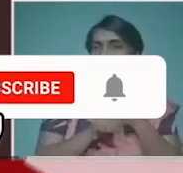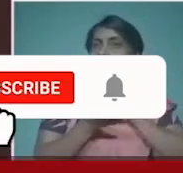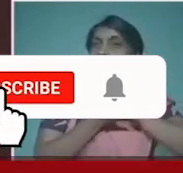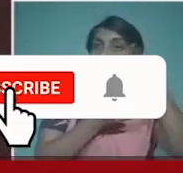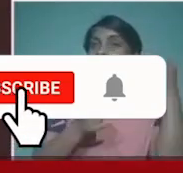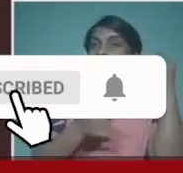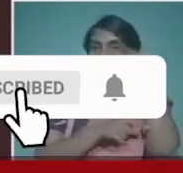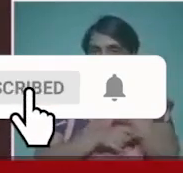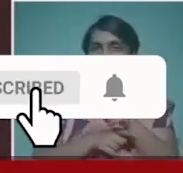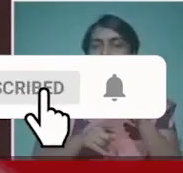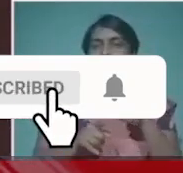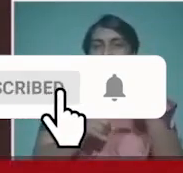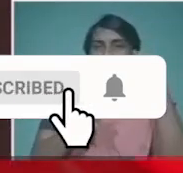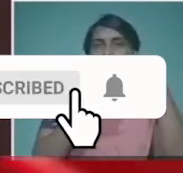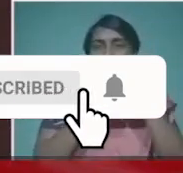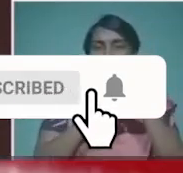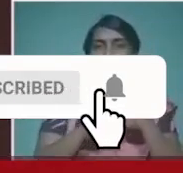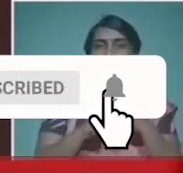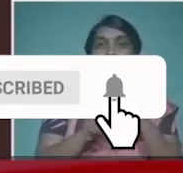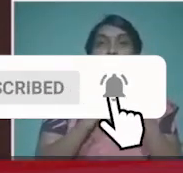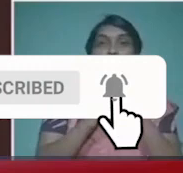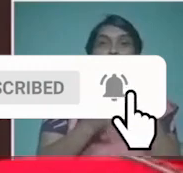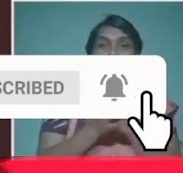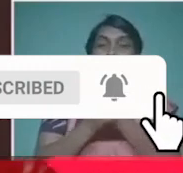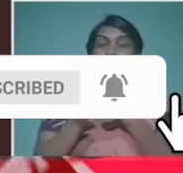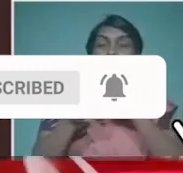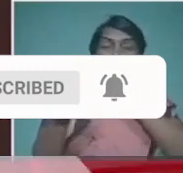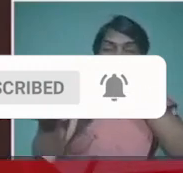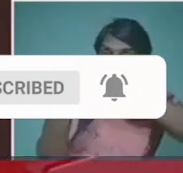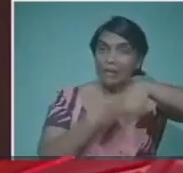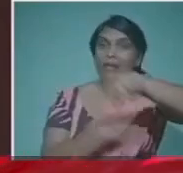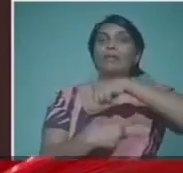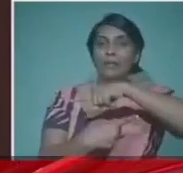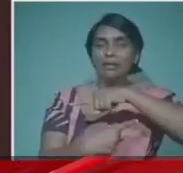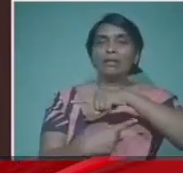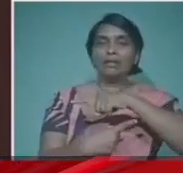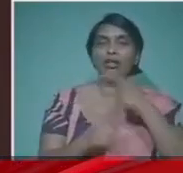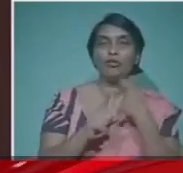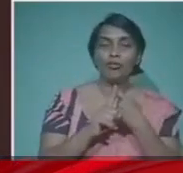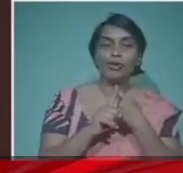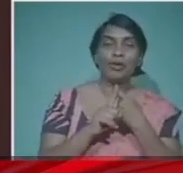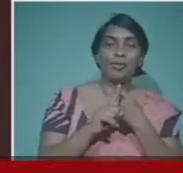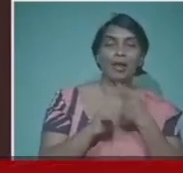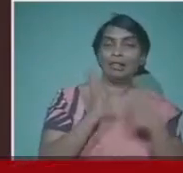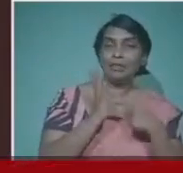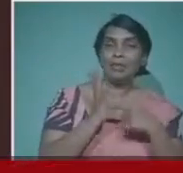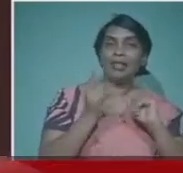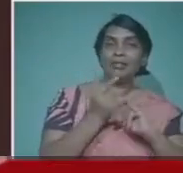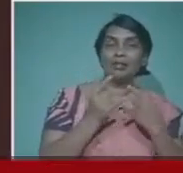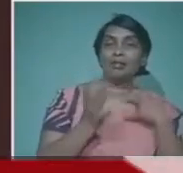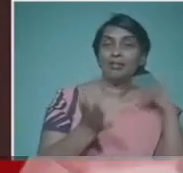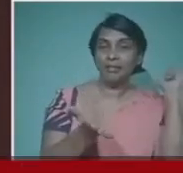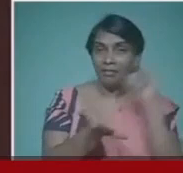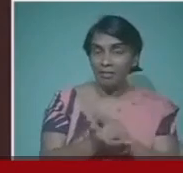එකට ගිහිල්ලා පිළිගත්තේ බන්දුළු ගුණවර්ධන අමාත්‍යතුමාව. වෙන්න ඕනේගේ අනිත් පැත්ත කුමාර තිරිමාදුරයි සරත් කොතලාවලයි එයාපෝට් එකට ආවට